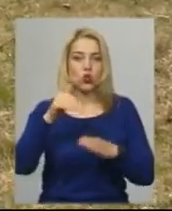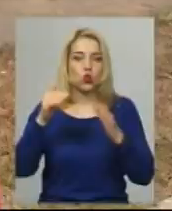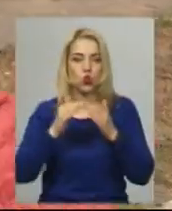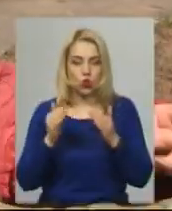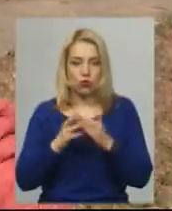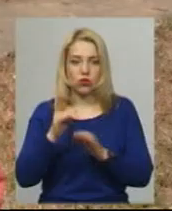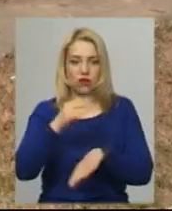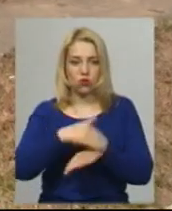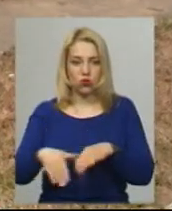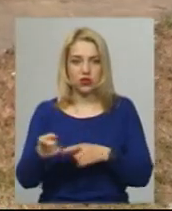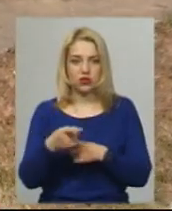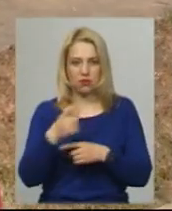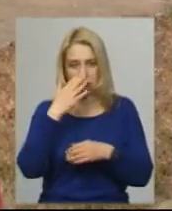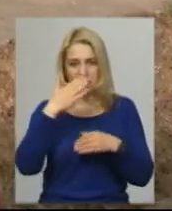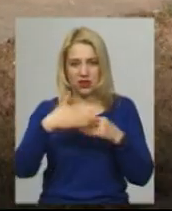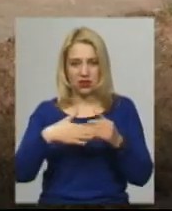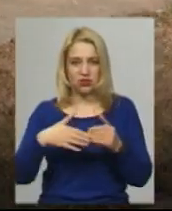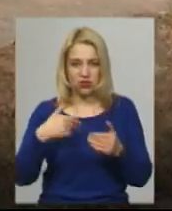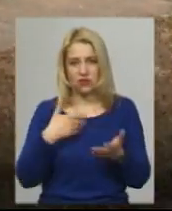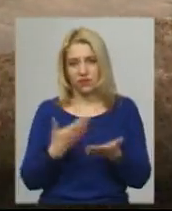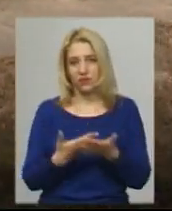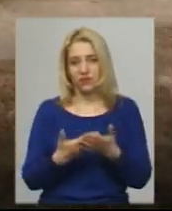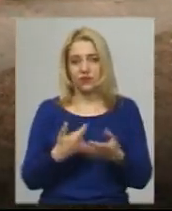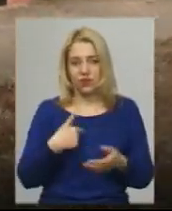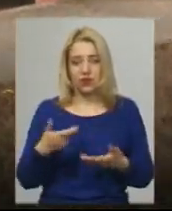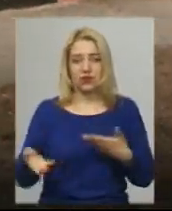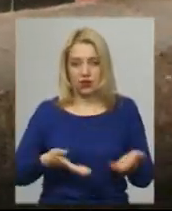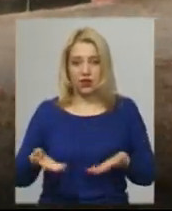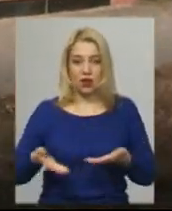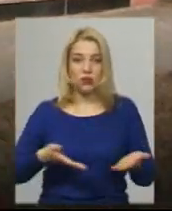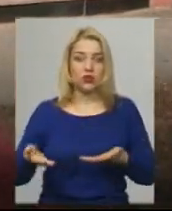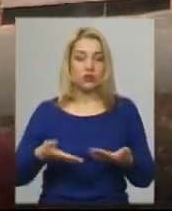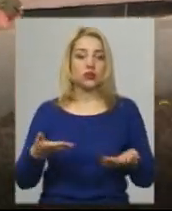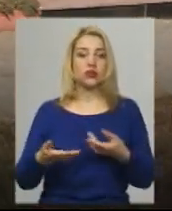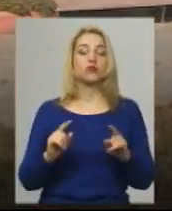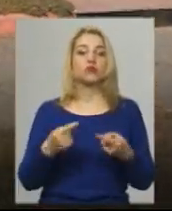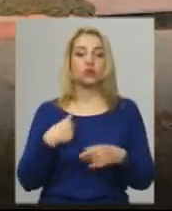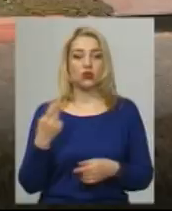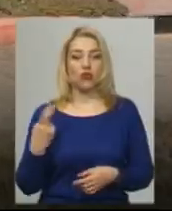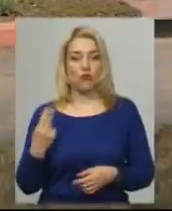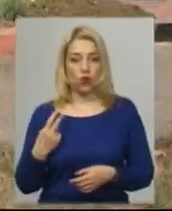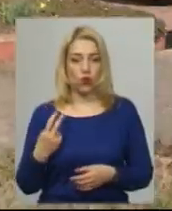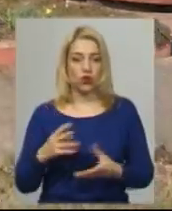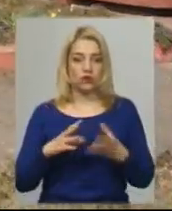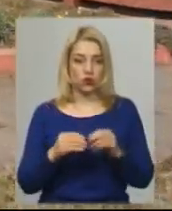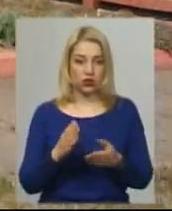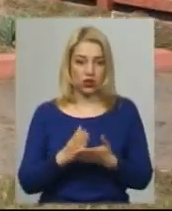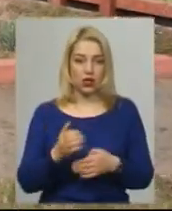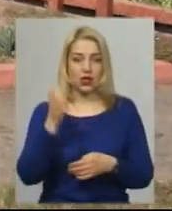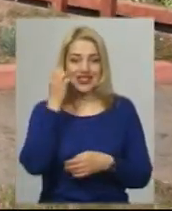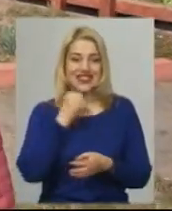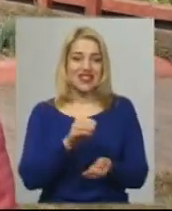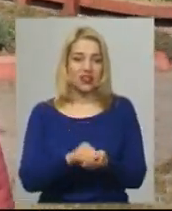Тернопільській. Тут близько відносно. Та й все. Та йдемо, бо ж нас двоє всього-навсього. Старі могили